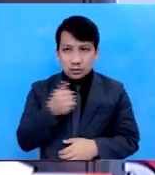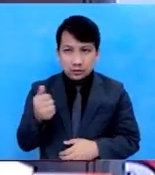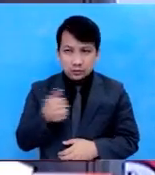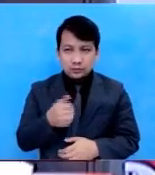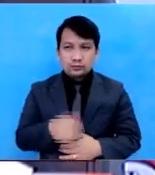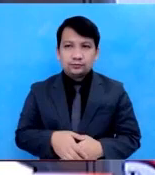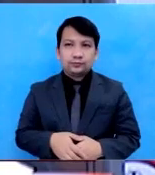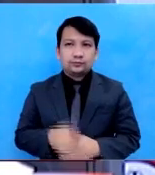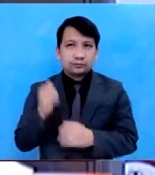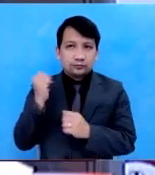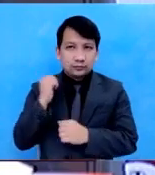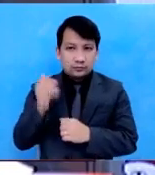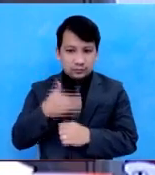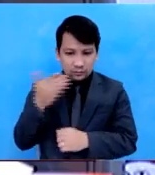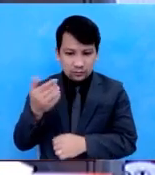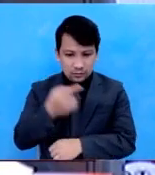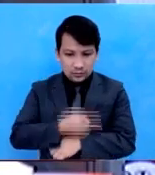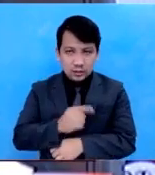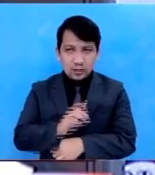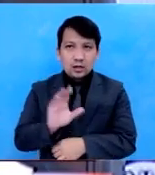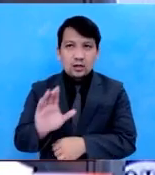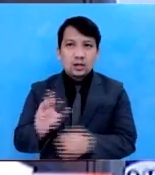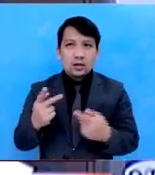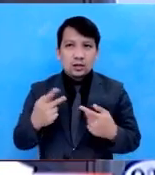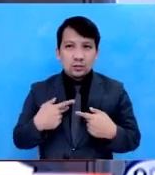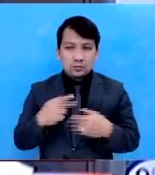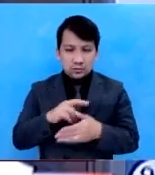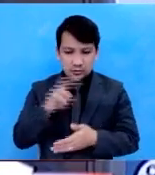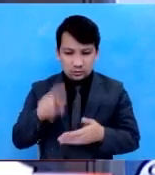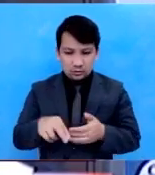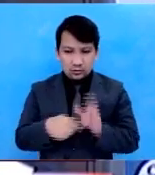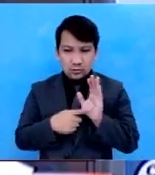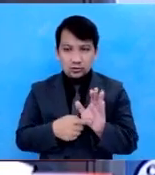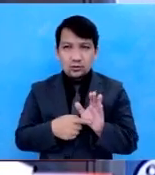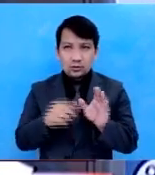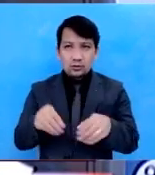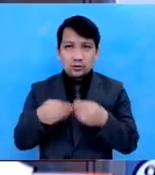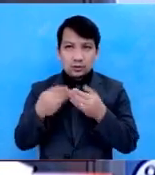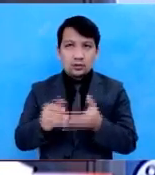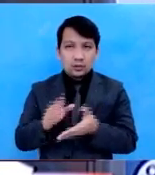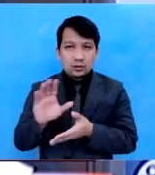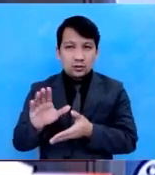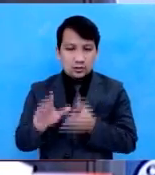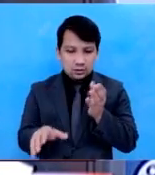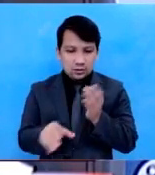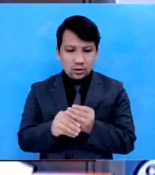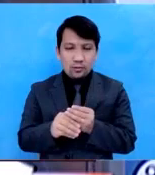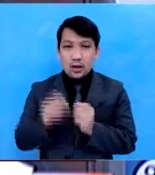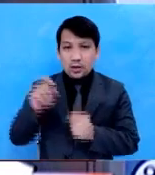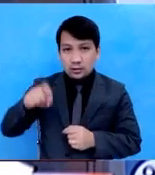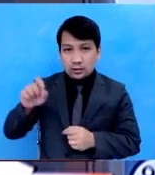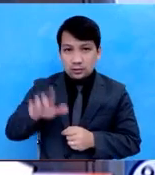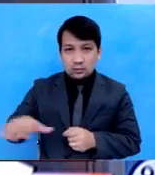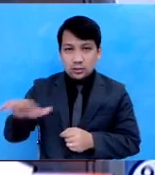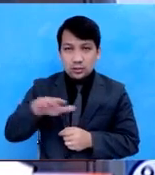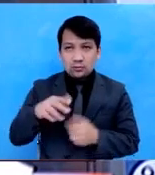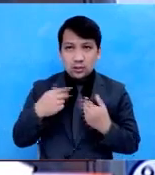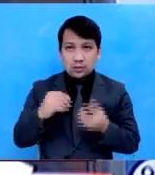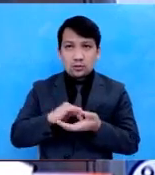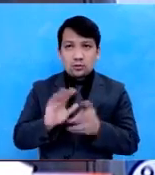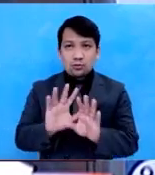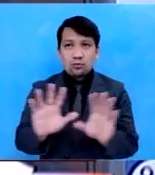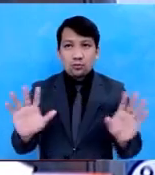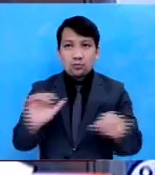in the coming days, meron na pong resolusyon at makapagbigay tayo ng additional na kailangan ng ating mga healthcare workers